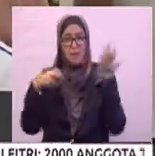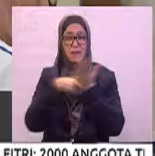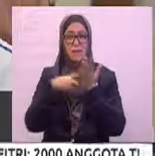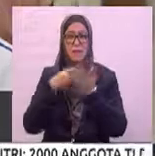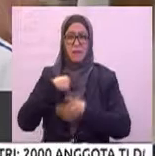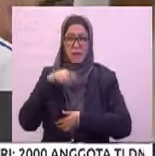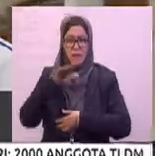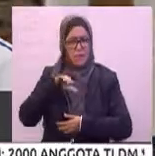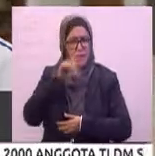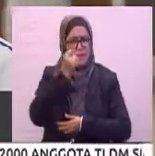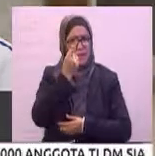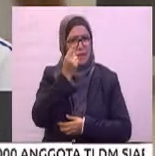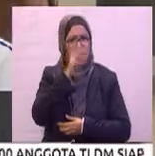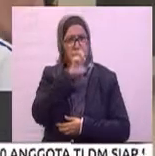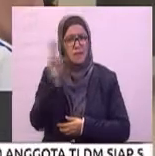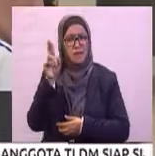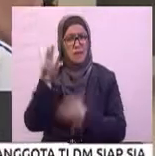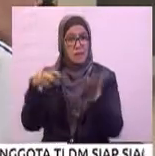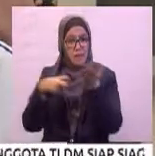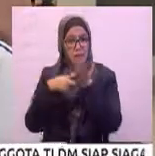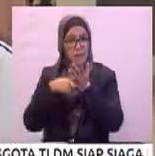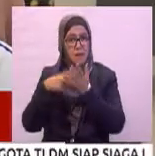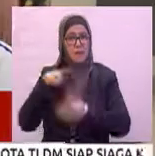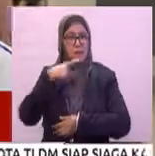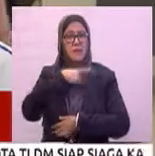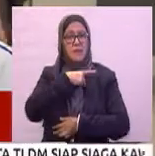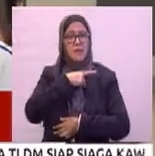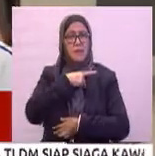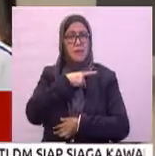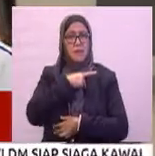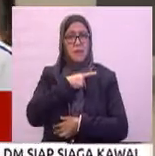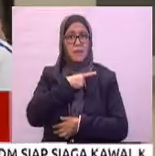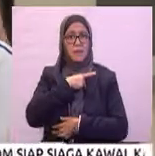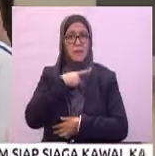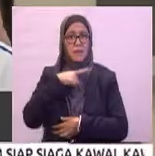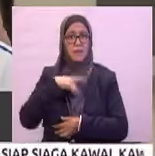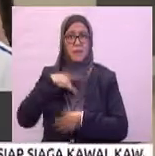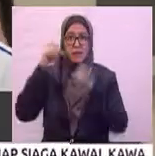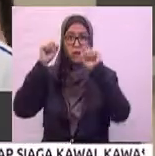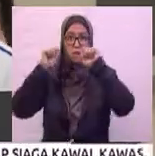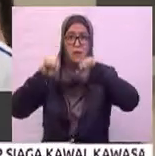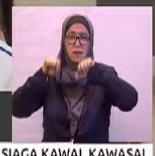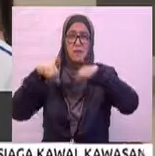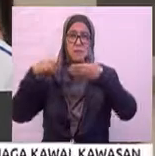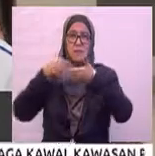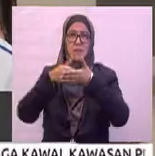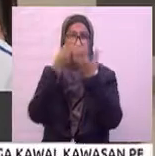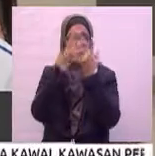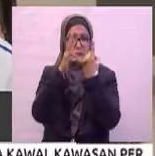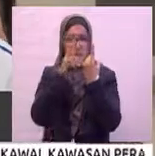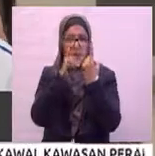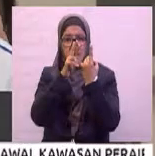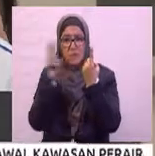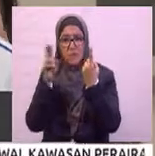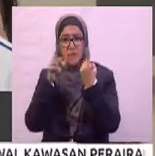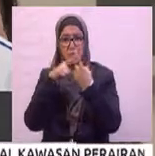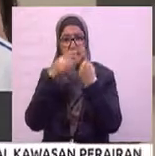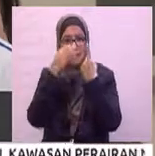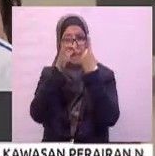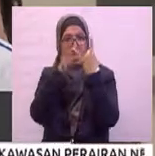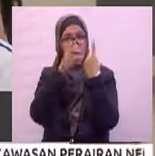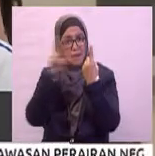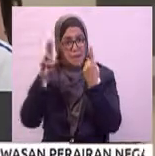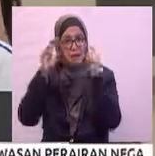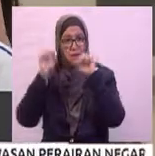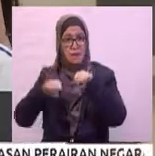tiket. Dan kita jangkakan boleh mencecah untuk pelepasan, boleh mencecah hingga ke 17,000 ke 19,000.